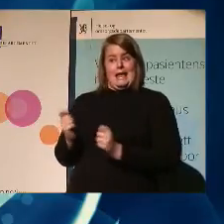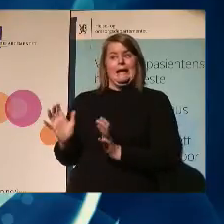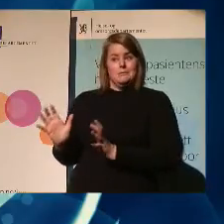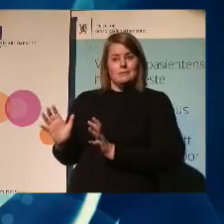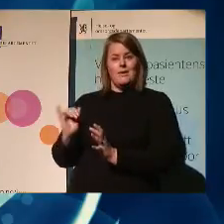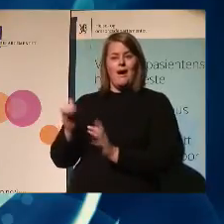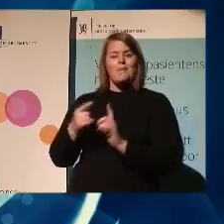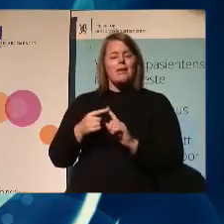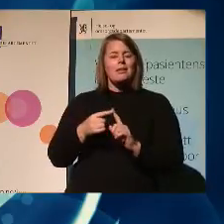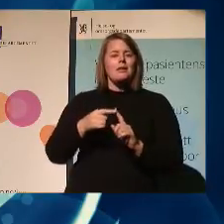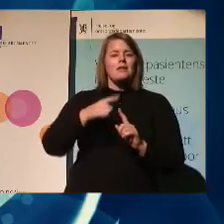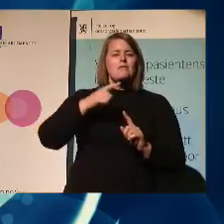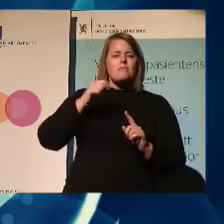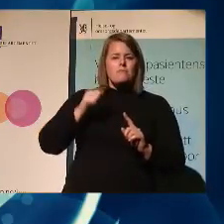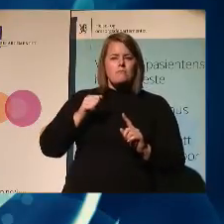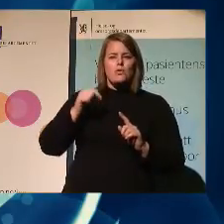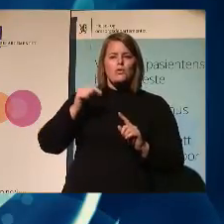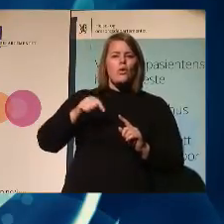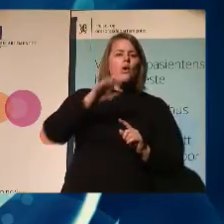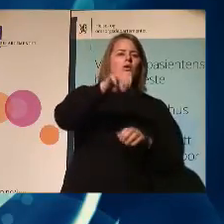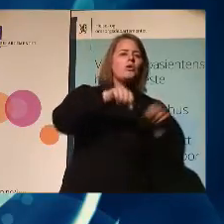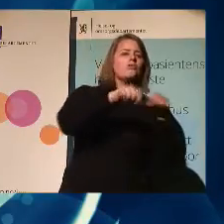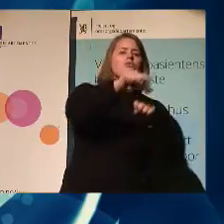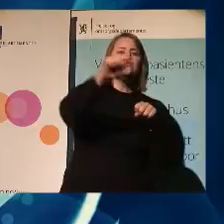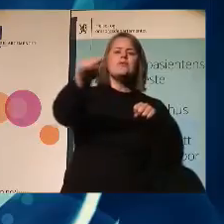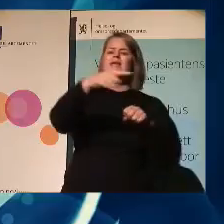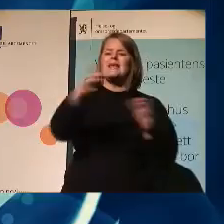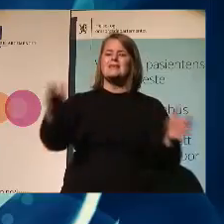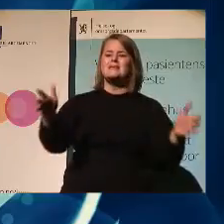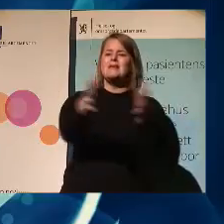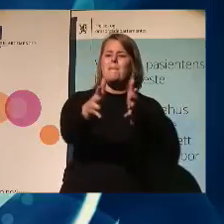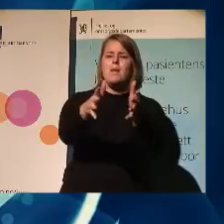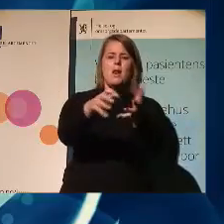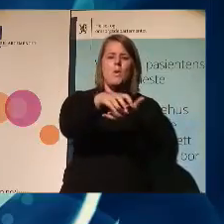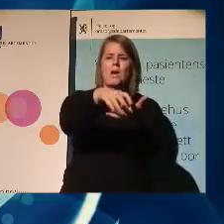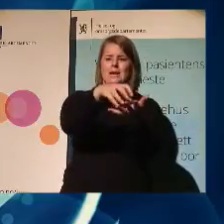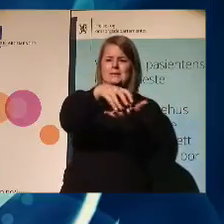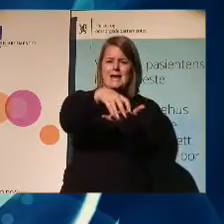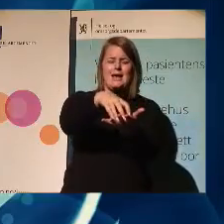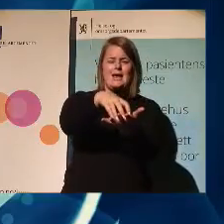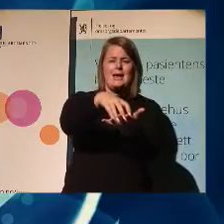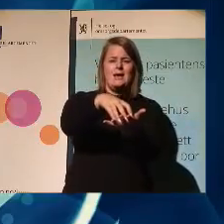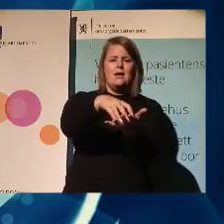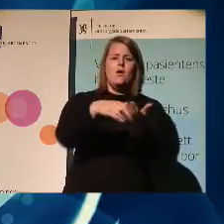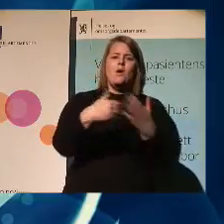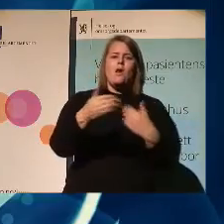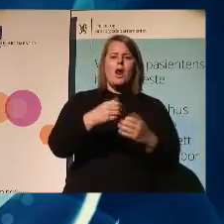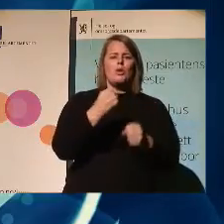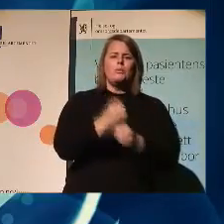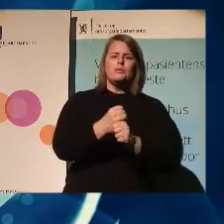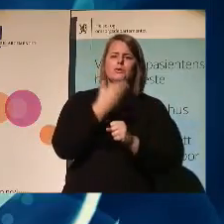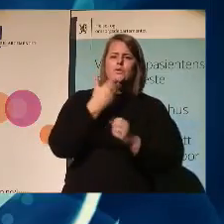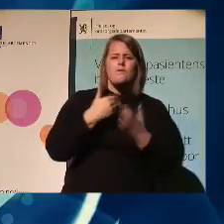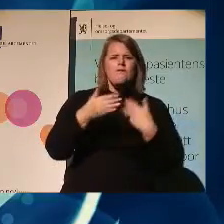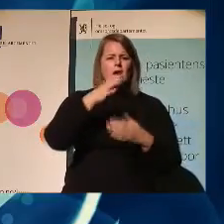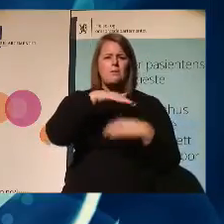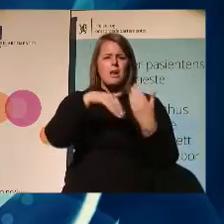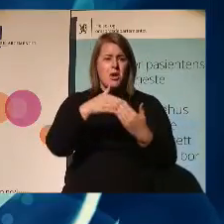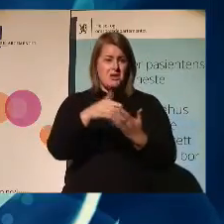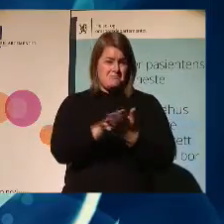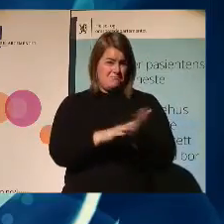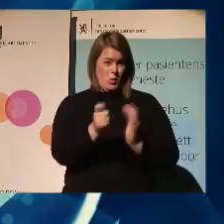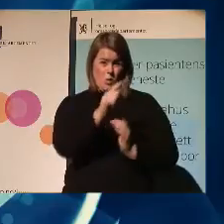ser at nå samlokaliserer man seg ute i kommunen-Norge. Man klarer å skape robuste, gode fagmiljøer, og det også kanskje til overraskelse for